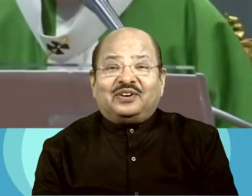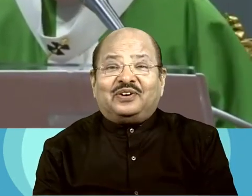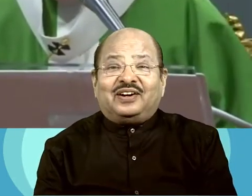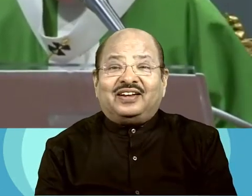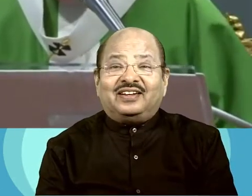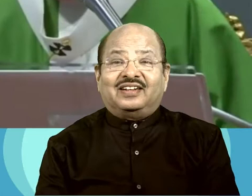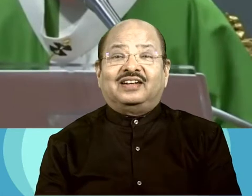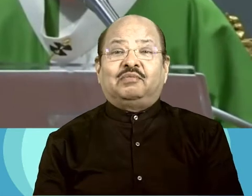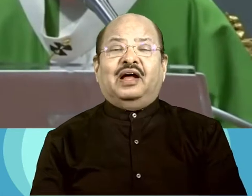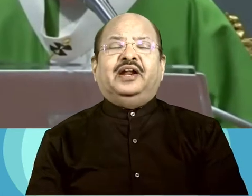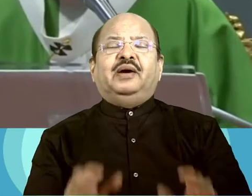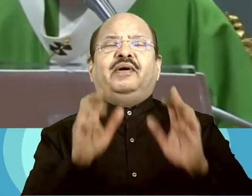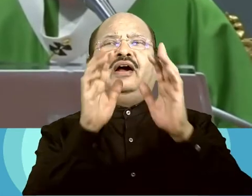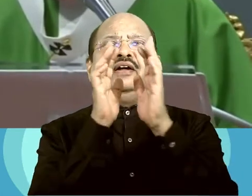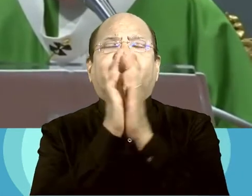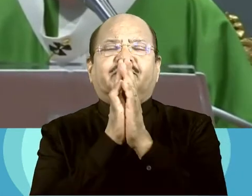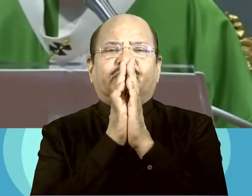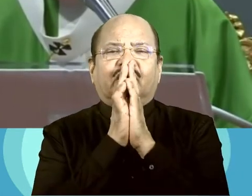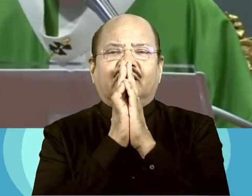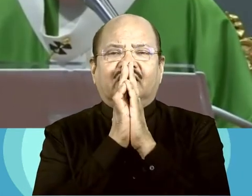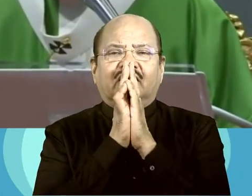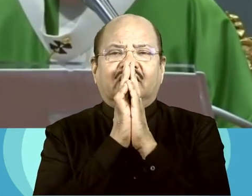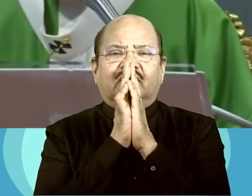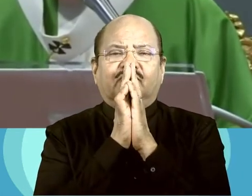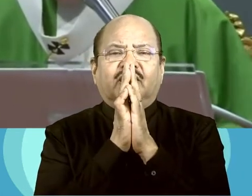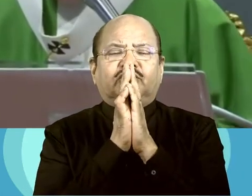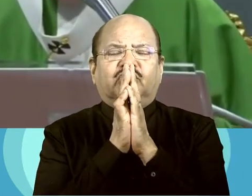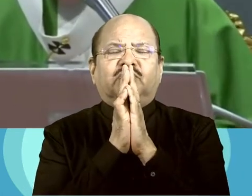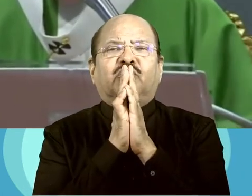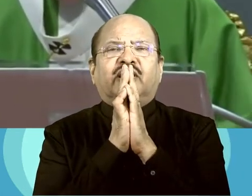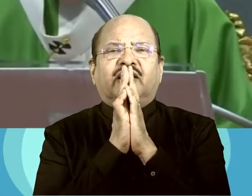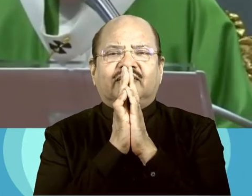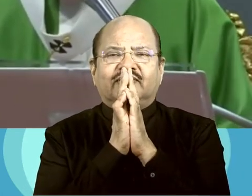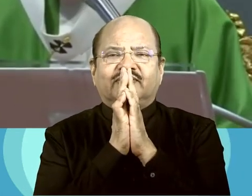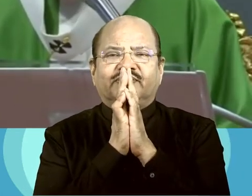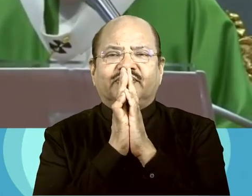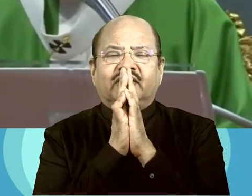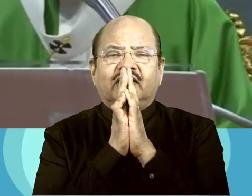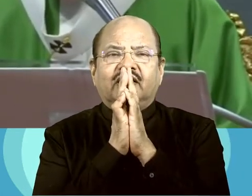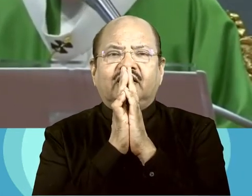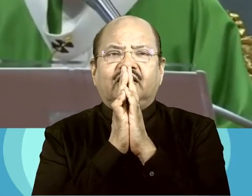പ്രൈസ് ദ ലോർഡ്. മറിയമാണ് മറ്റൊരു മോഡൽ.